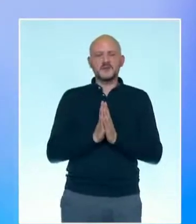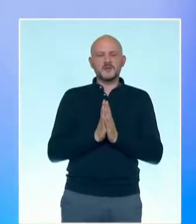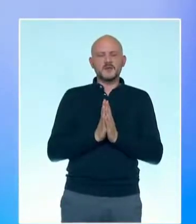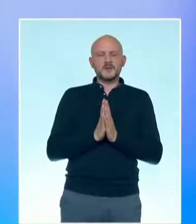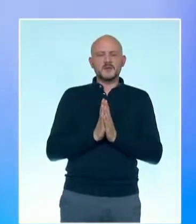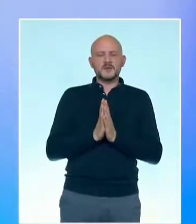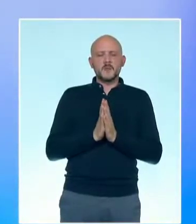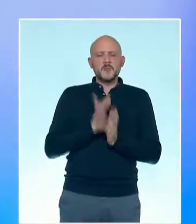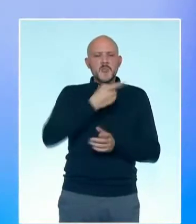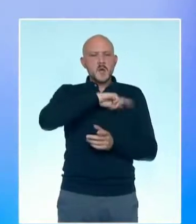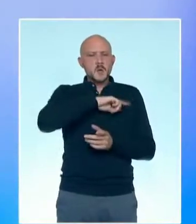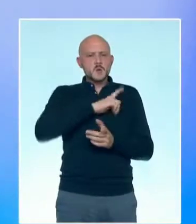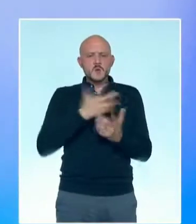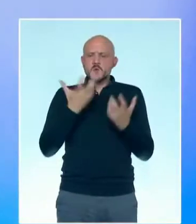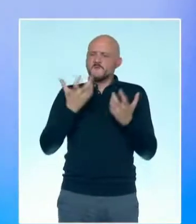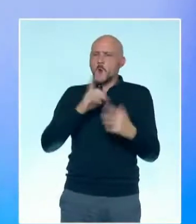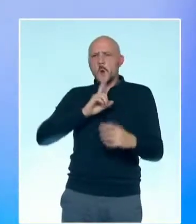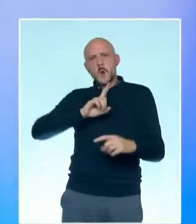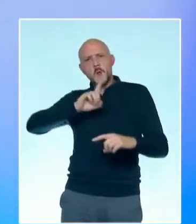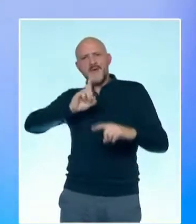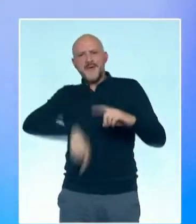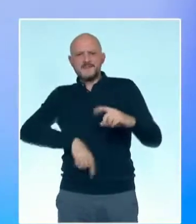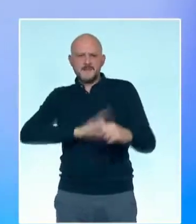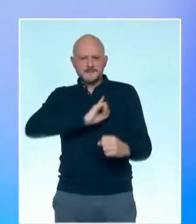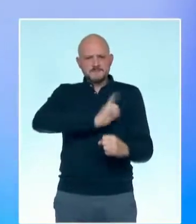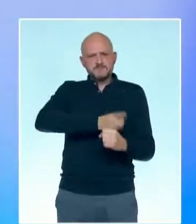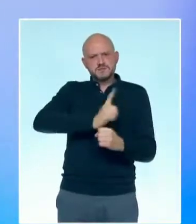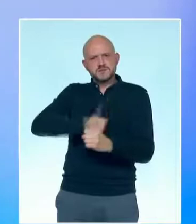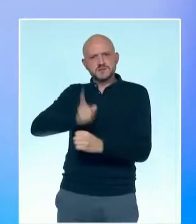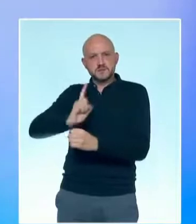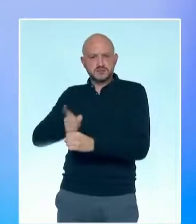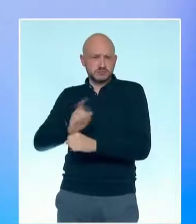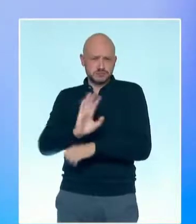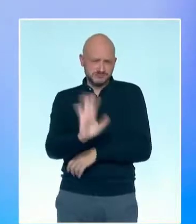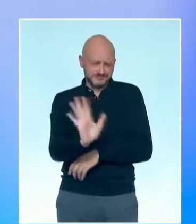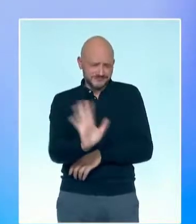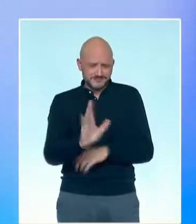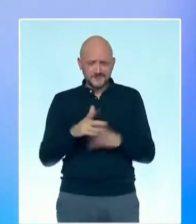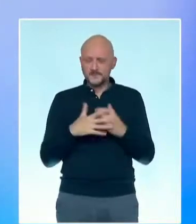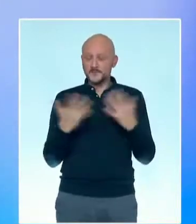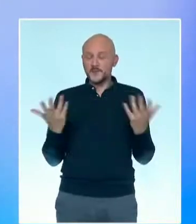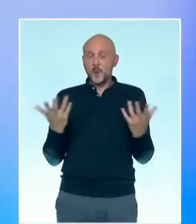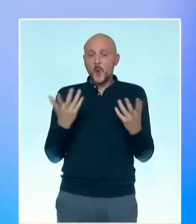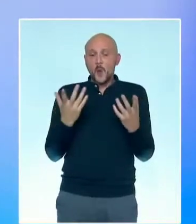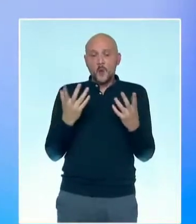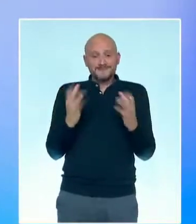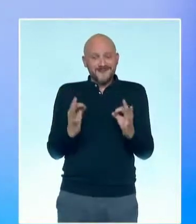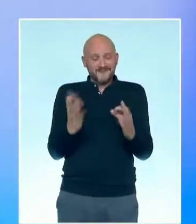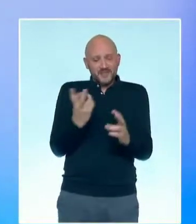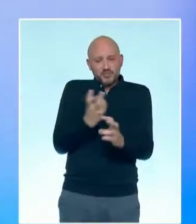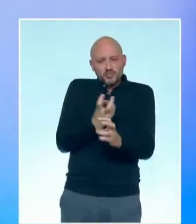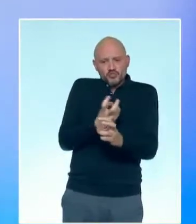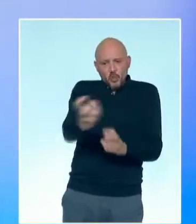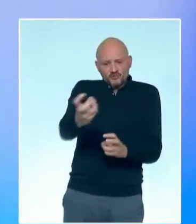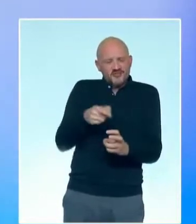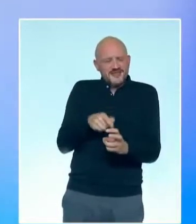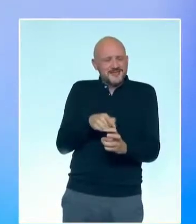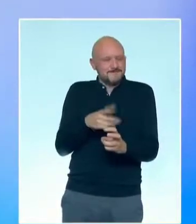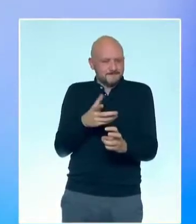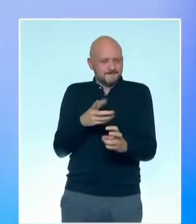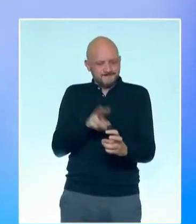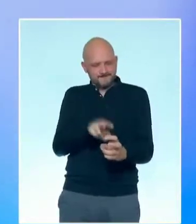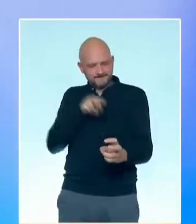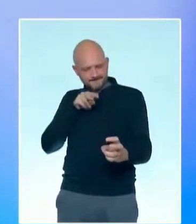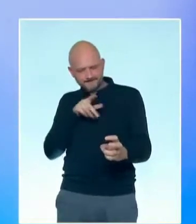l'interdiction de ces événements ou de ces regroupements. Qu'est-ce qui est dangereux, ou en tout cas qui permet une circulation